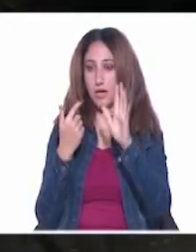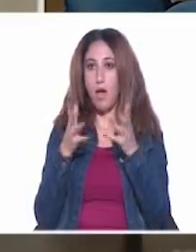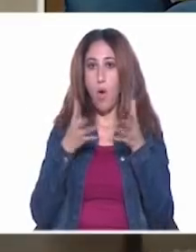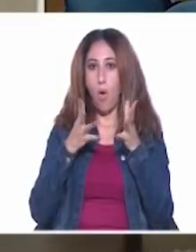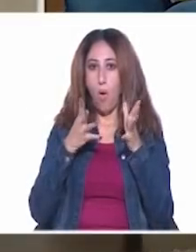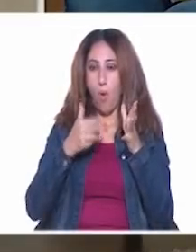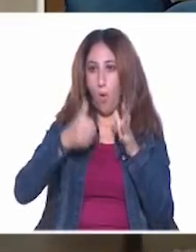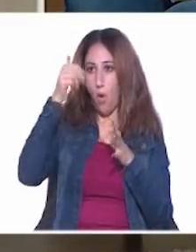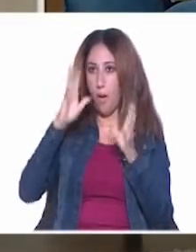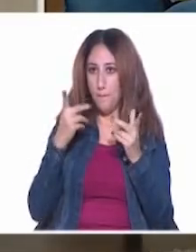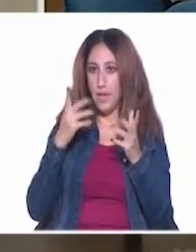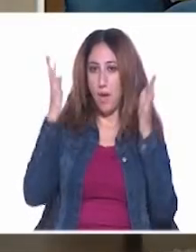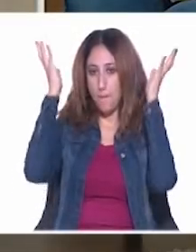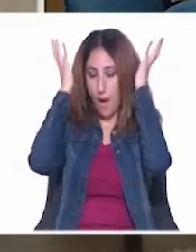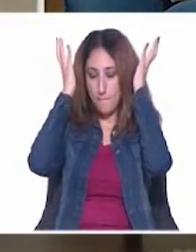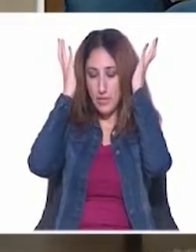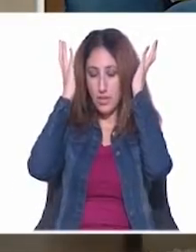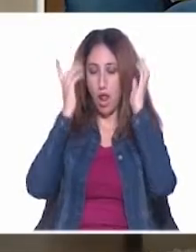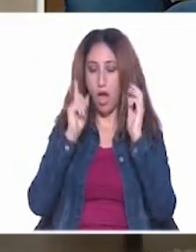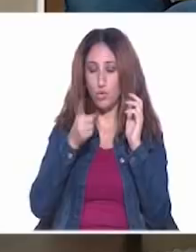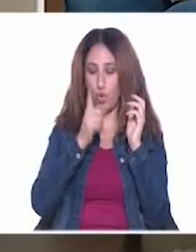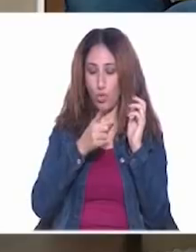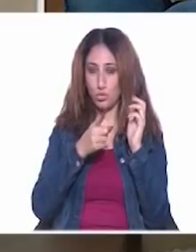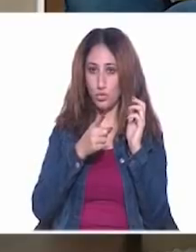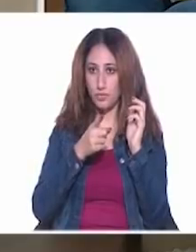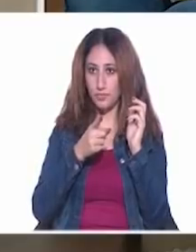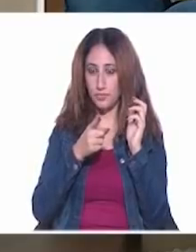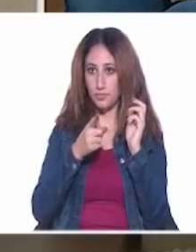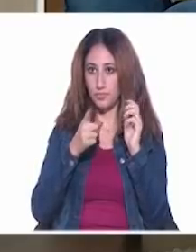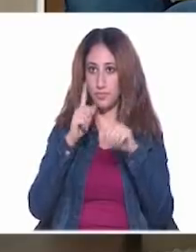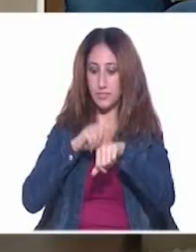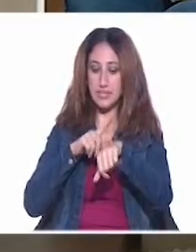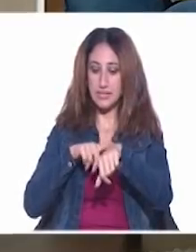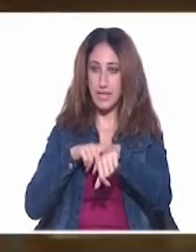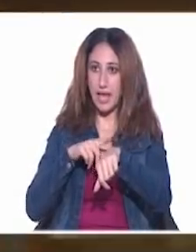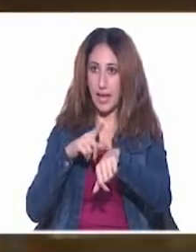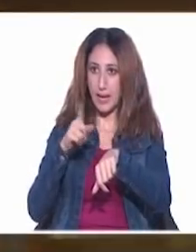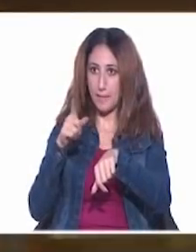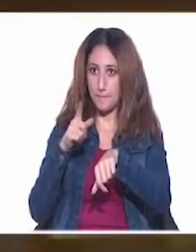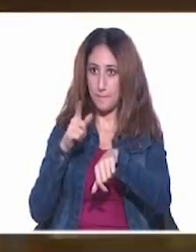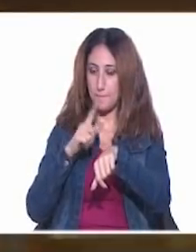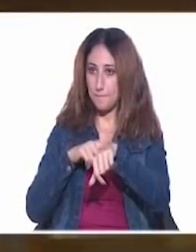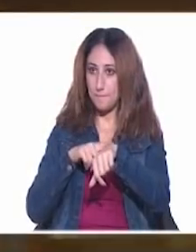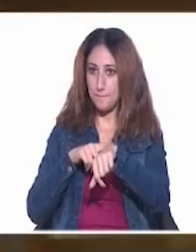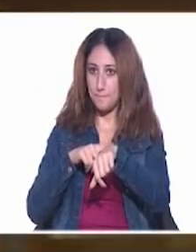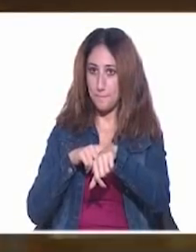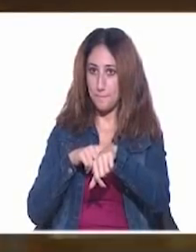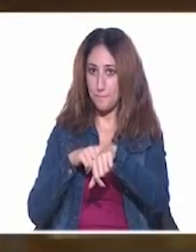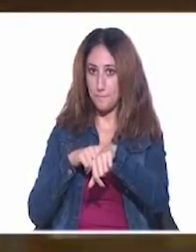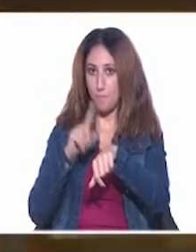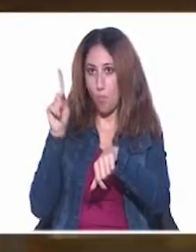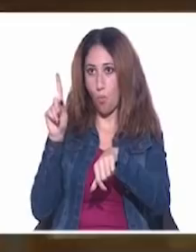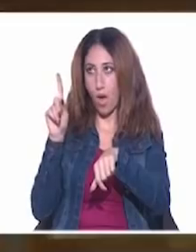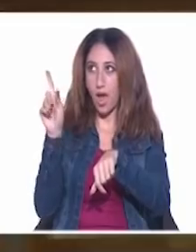مين؟ محمد صلاح. في 11. اختار اي ساعه في ايدك. ساعه رقم كام مثلا؟ يعني من 1